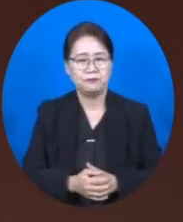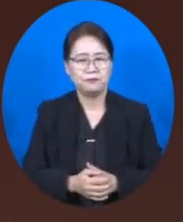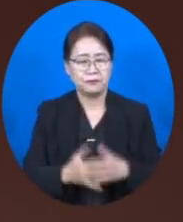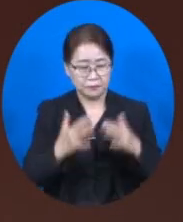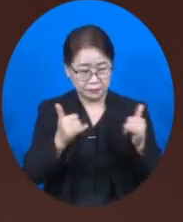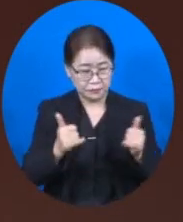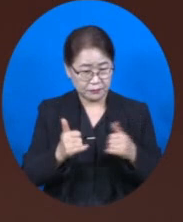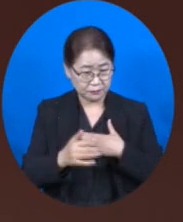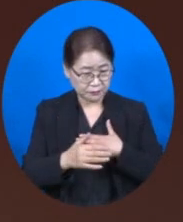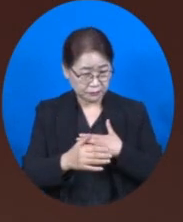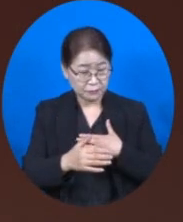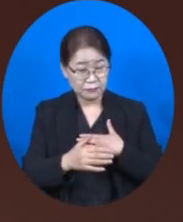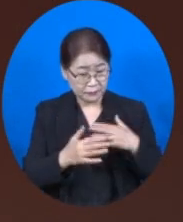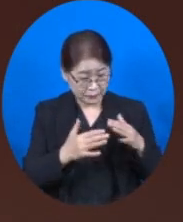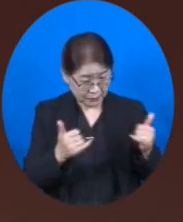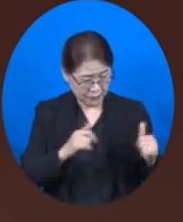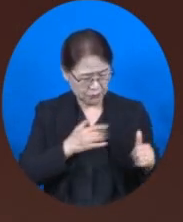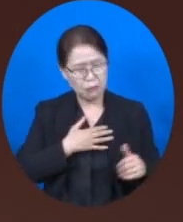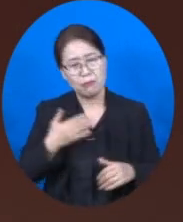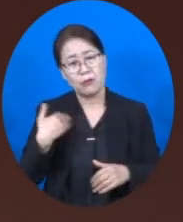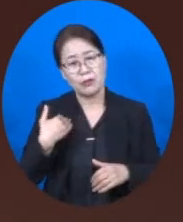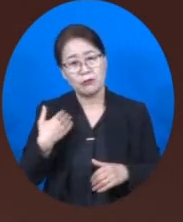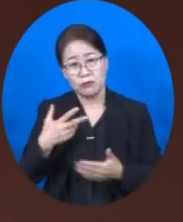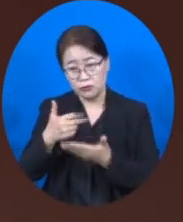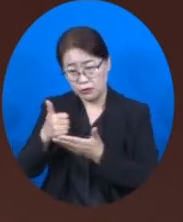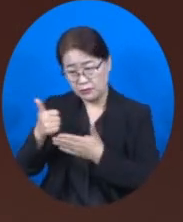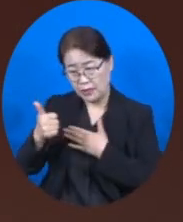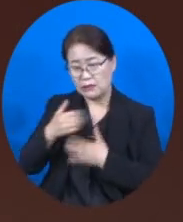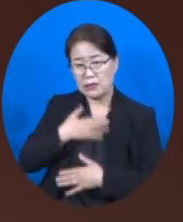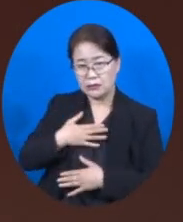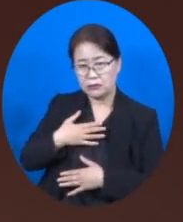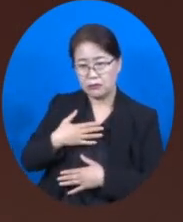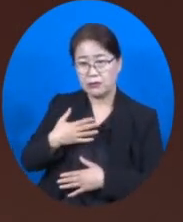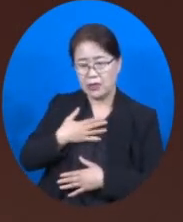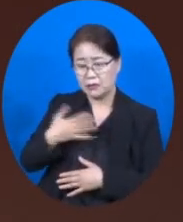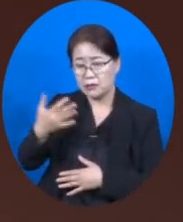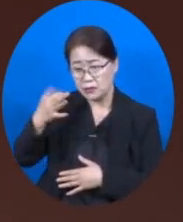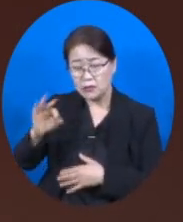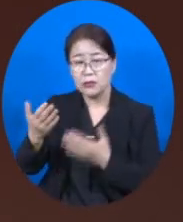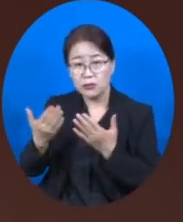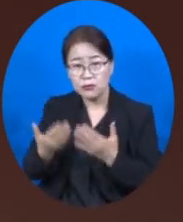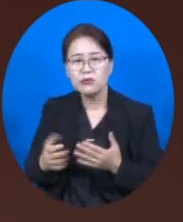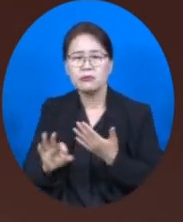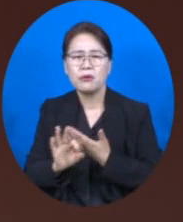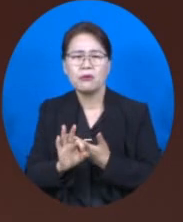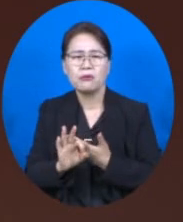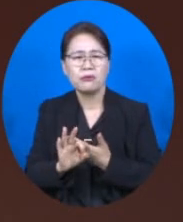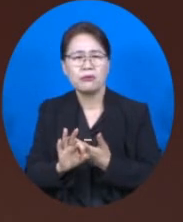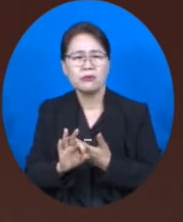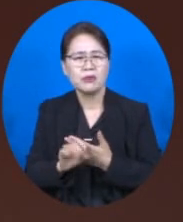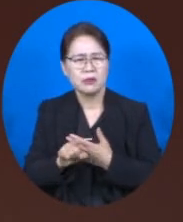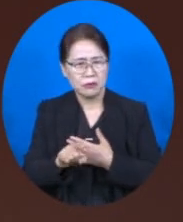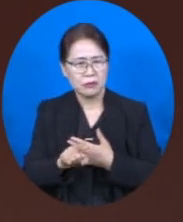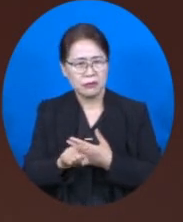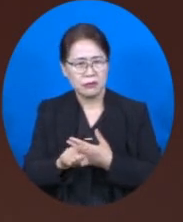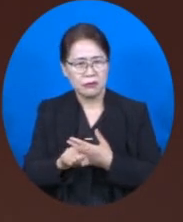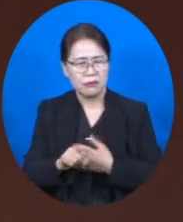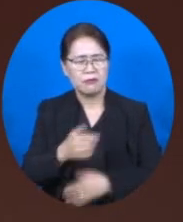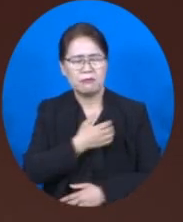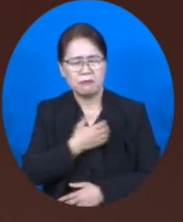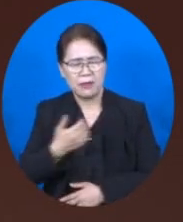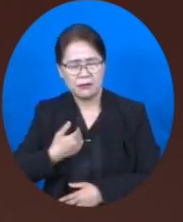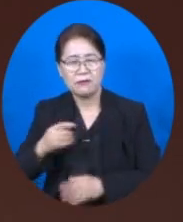나를 몰라줘도 주님이 나를 아시고 주님이 나를 인정해 주신다면 그것으로 우리는